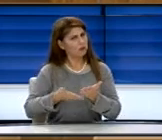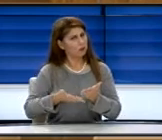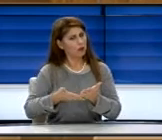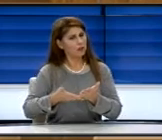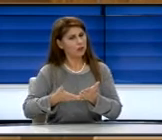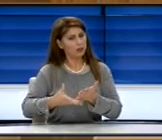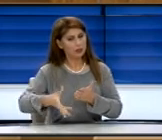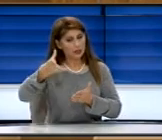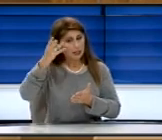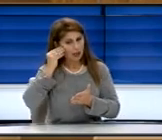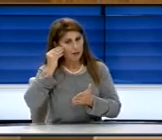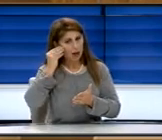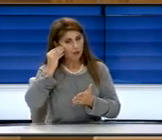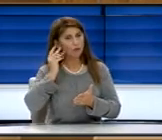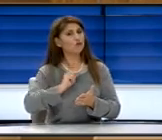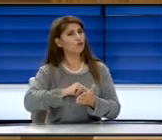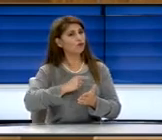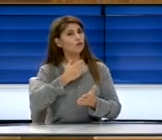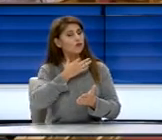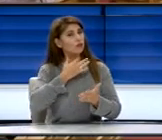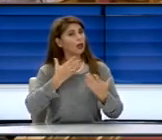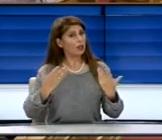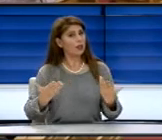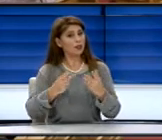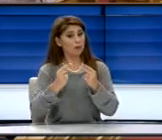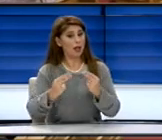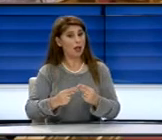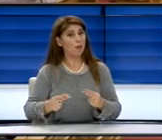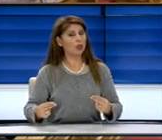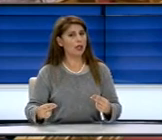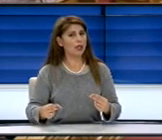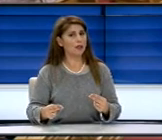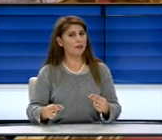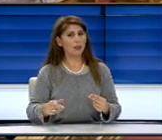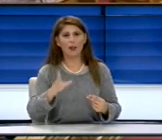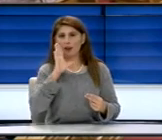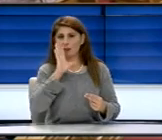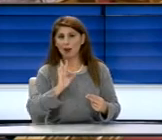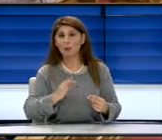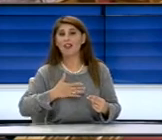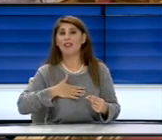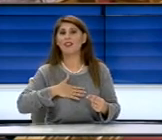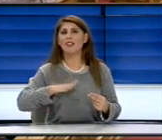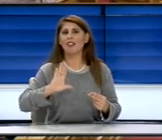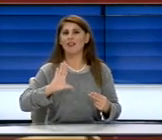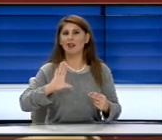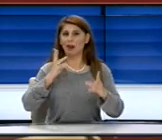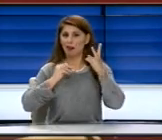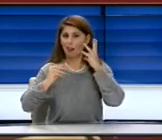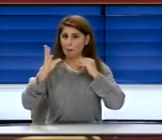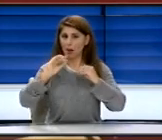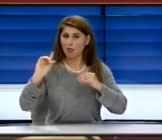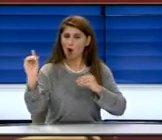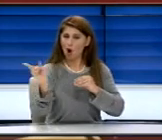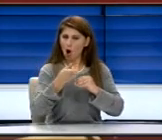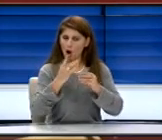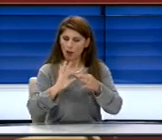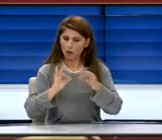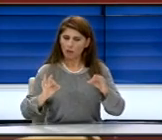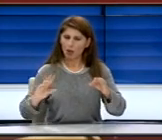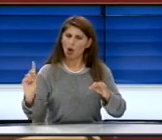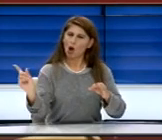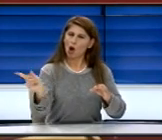ορισμένα τουλάχιστον χρήσιμα συμπεράσματα. Στην πραγματικότητα δεν θέλετε να φωτιστούν όλες οι πλευρές, γιατί όλοι